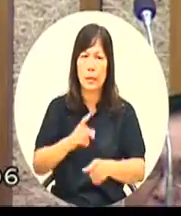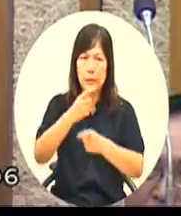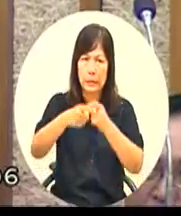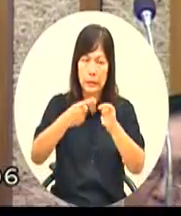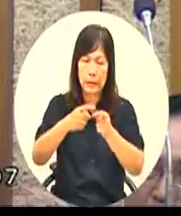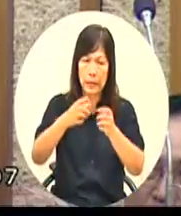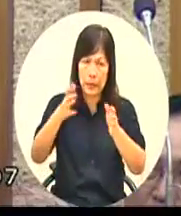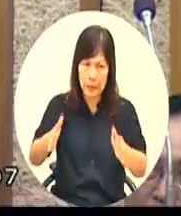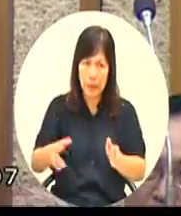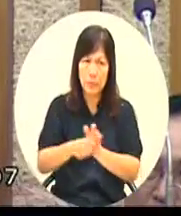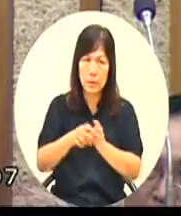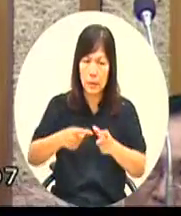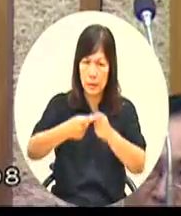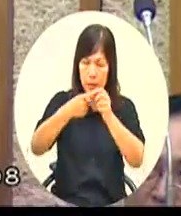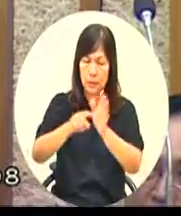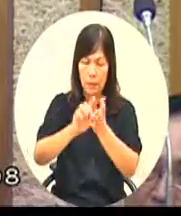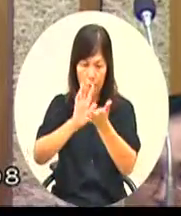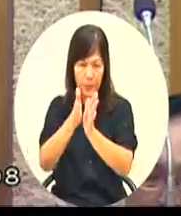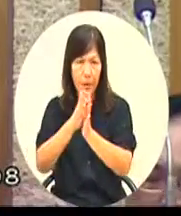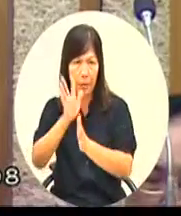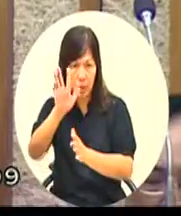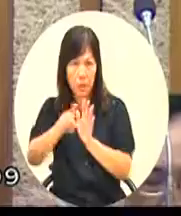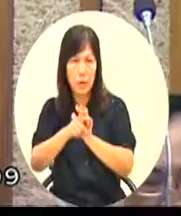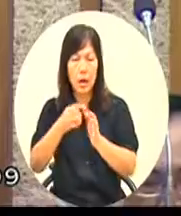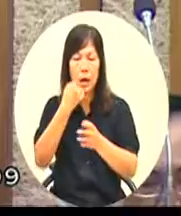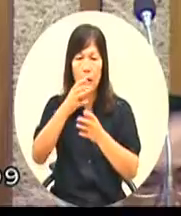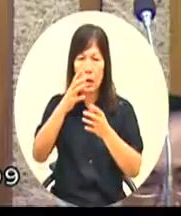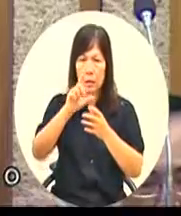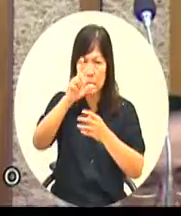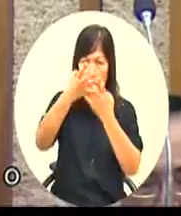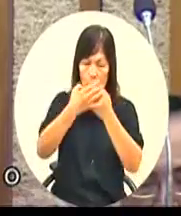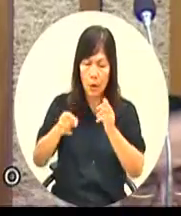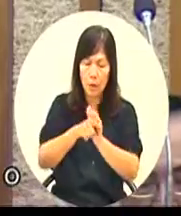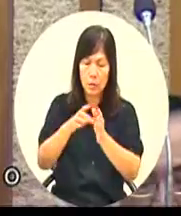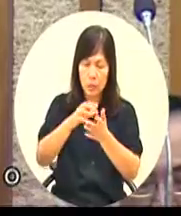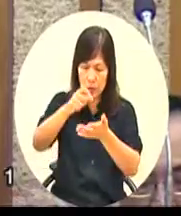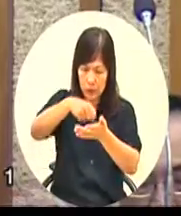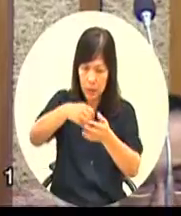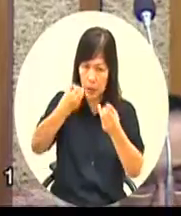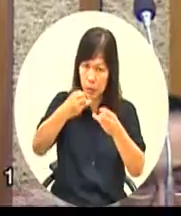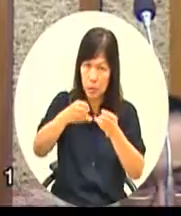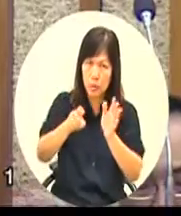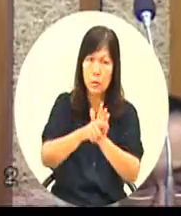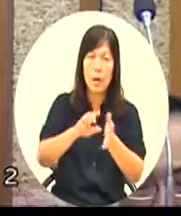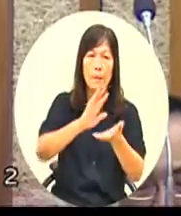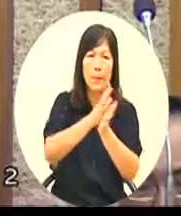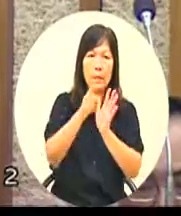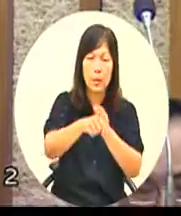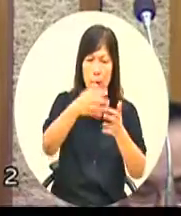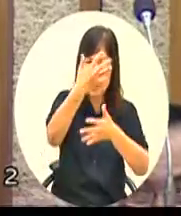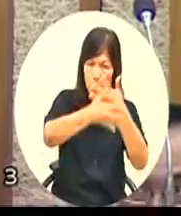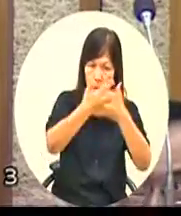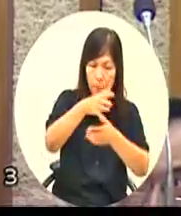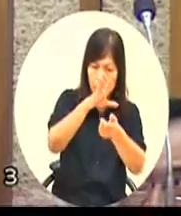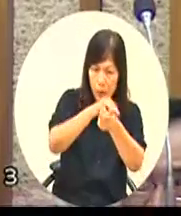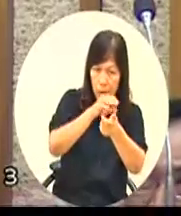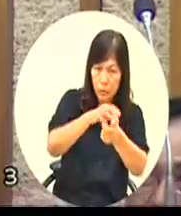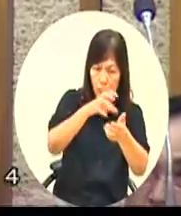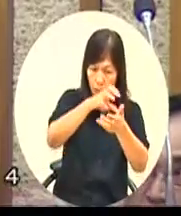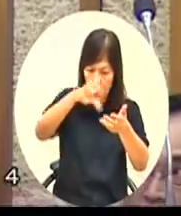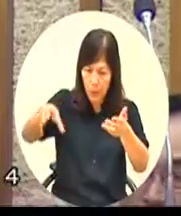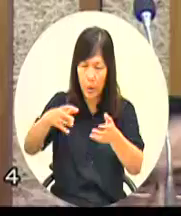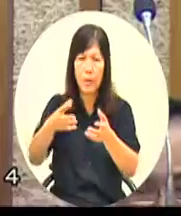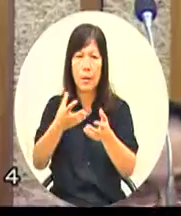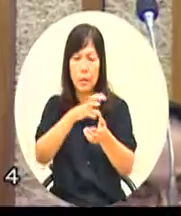我们知道第一年的变化，所以在上网标作业的成绩的部分，并没有把 DataGo 的影片的学习把它纳入